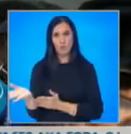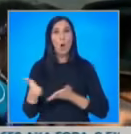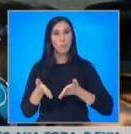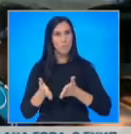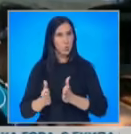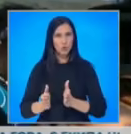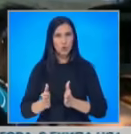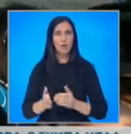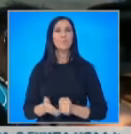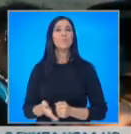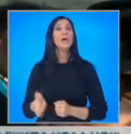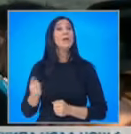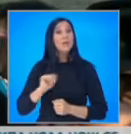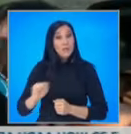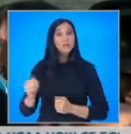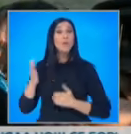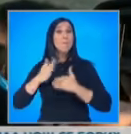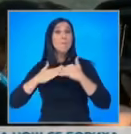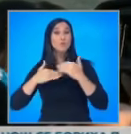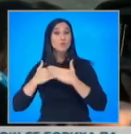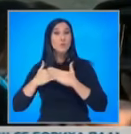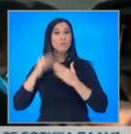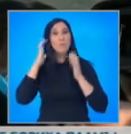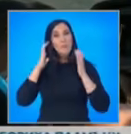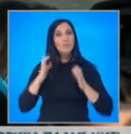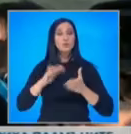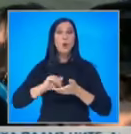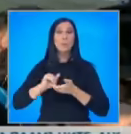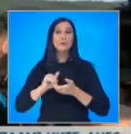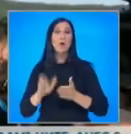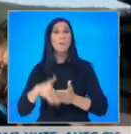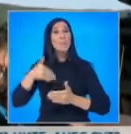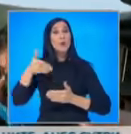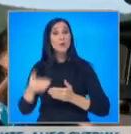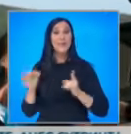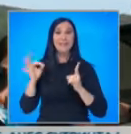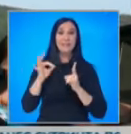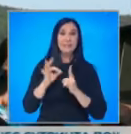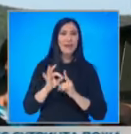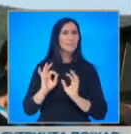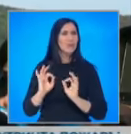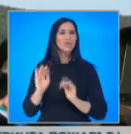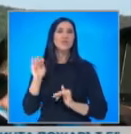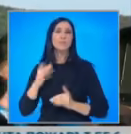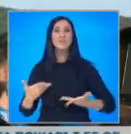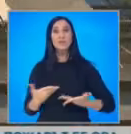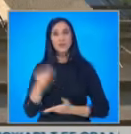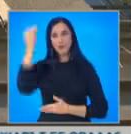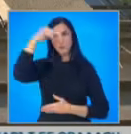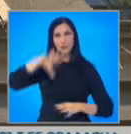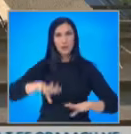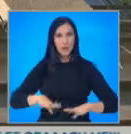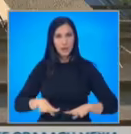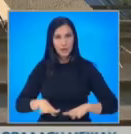ще конструят такова правителство, обединено от такива приоритети и цели, че те да бъдат в интерес на българските граждани.